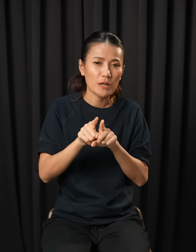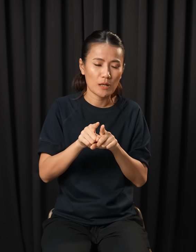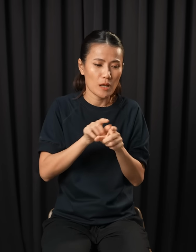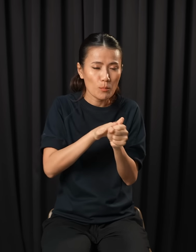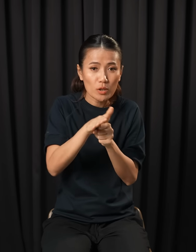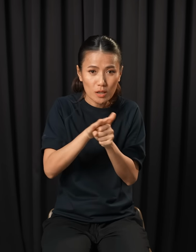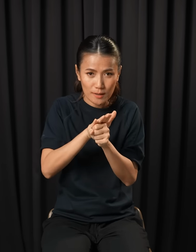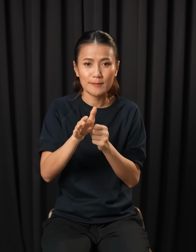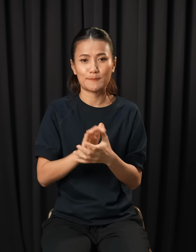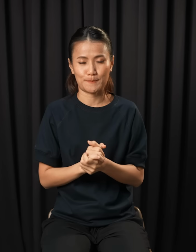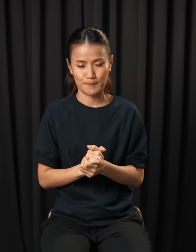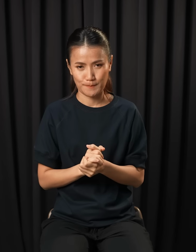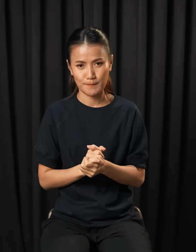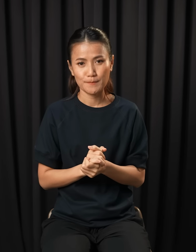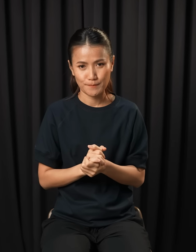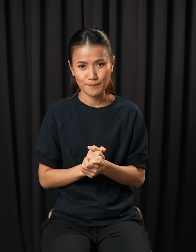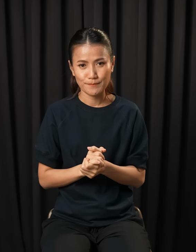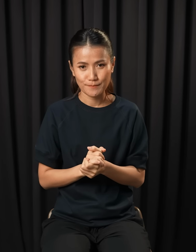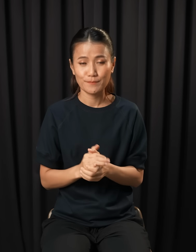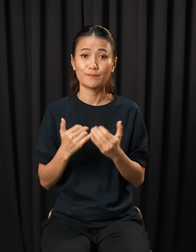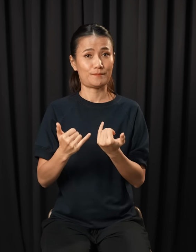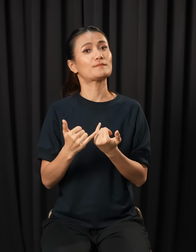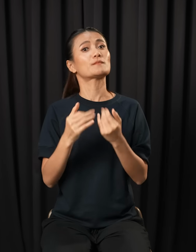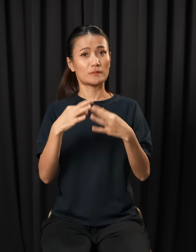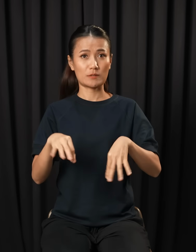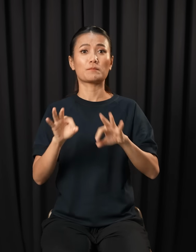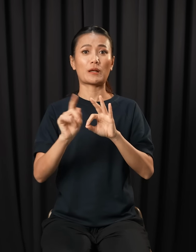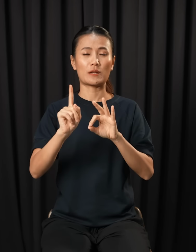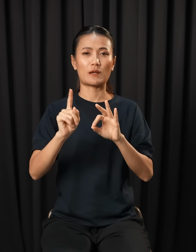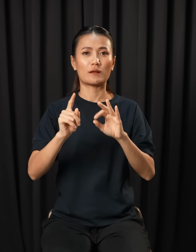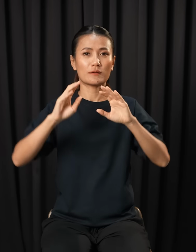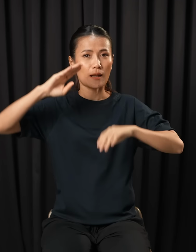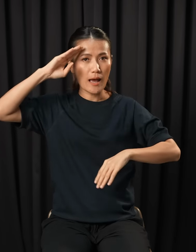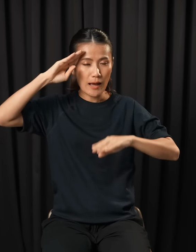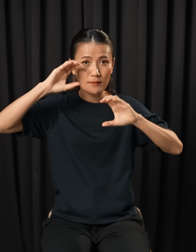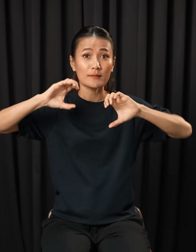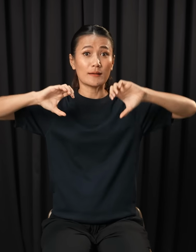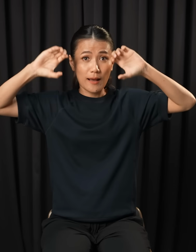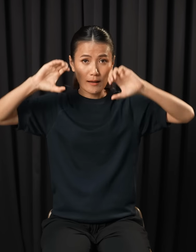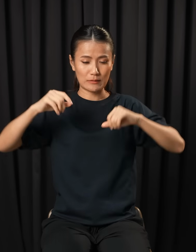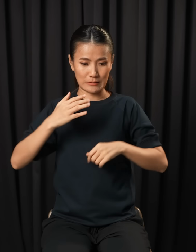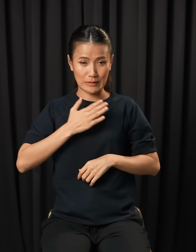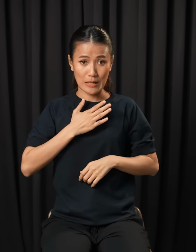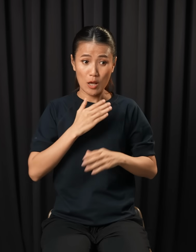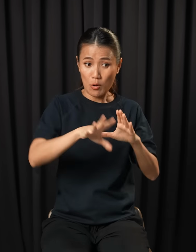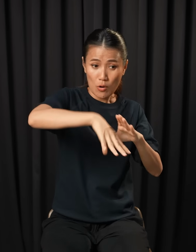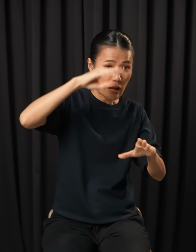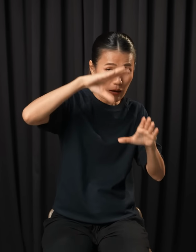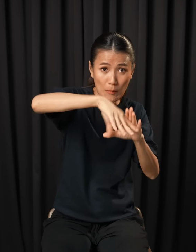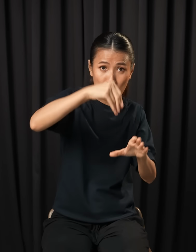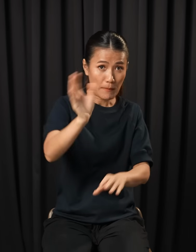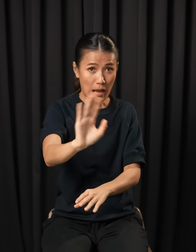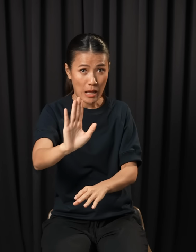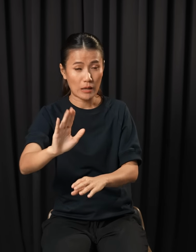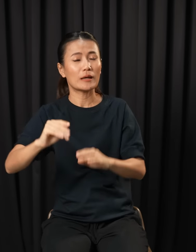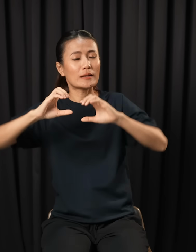เลขมาทำให้มันดูเป็นเหมาะสมตามหลักของการบริหารการความมั่งคั่งมันก็อยู่ได ้ผมเข้าใจอย่างนี้ไหมเอา